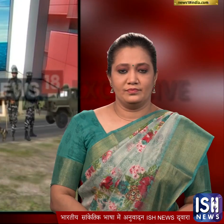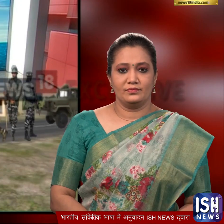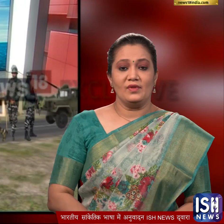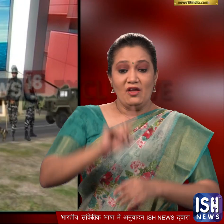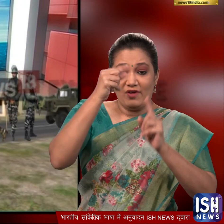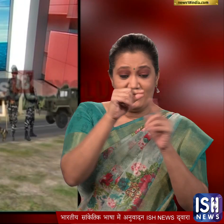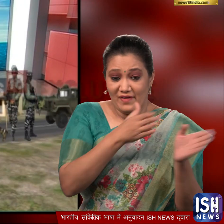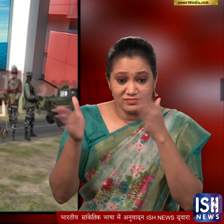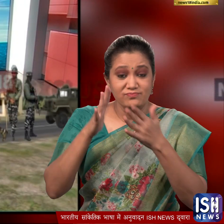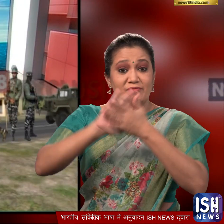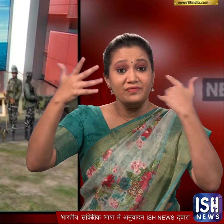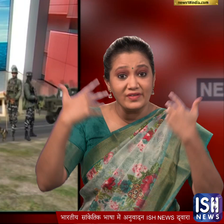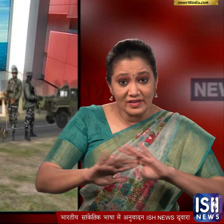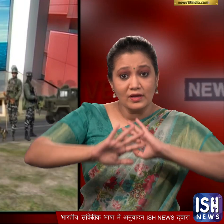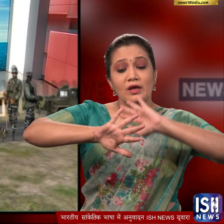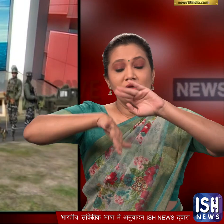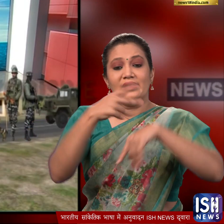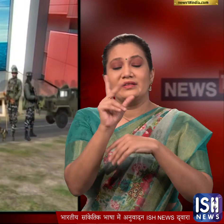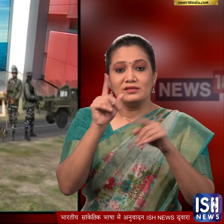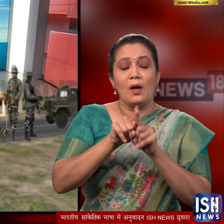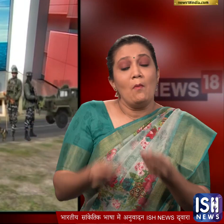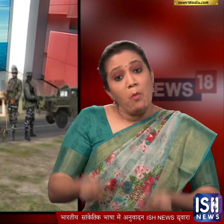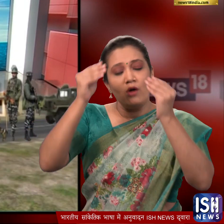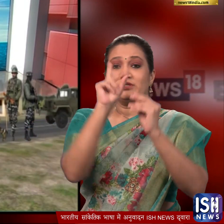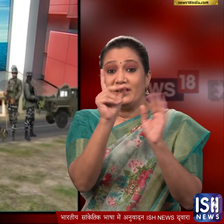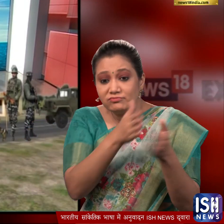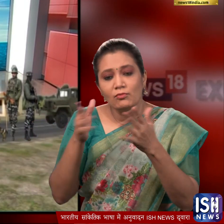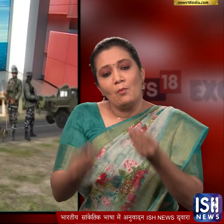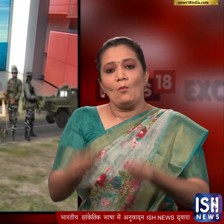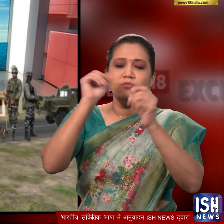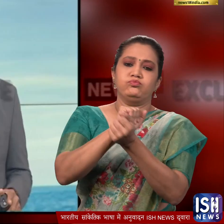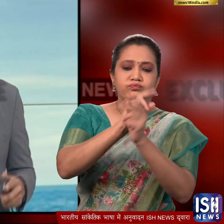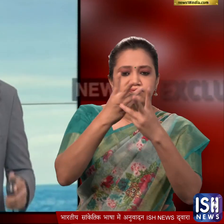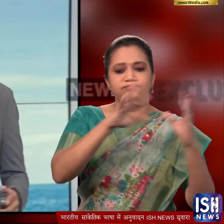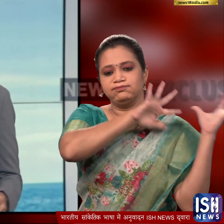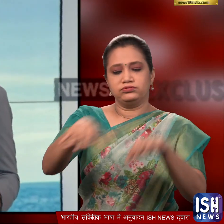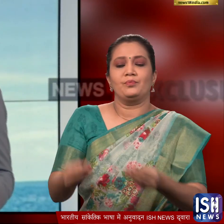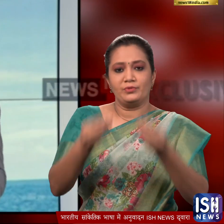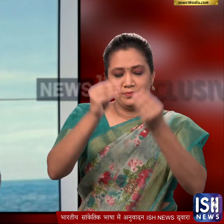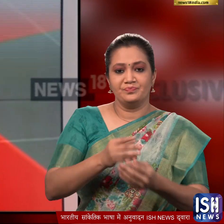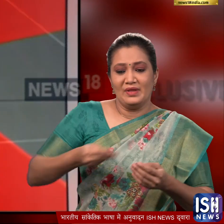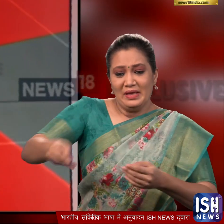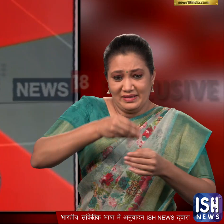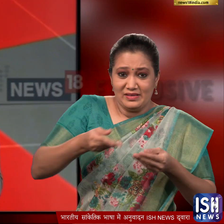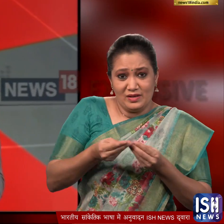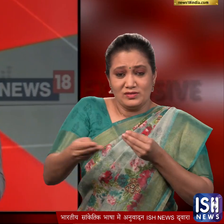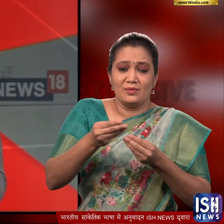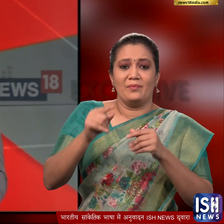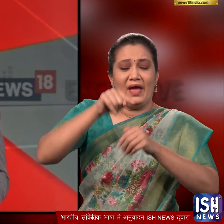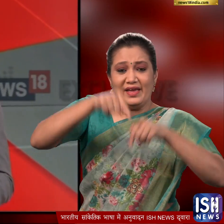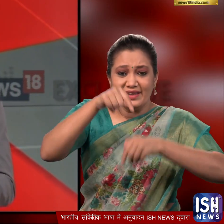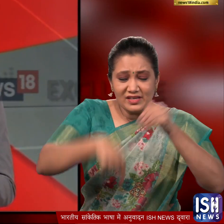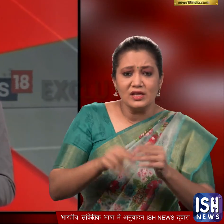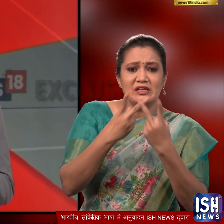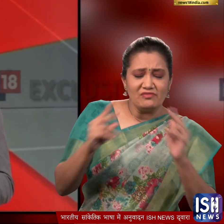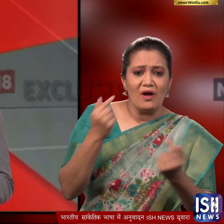यही नहीं, पहले चरण के चुनाव के बाद राज्य में सुरक्षा बल के जवानों की तादाद और बढ़ाई जाएगी। सौभाग्य की एक बात यह कि पश्चिम बंगाल में विधानसभा चुनाव